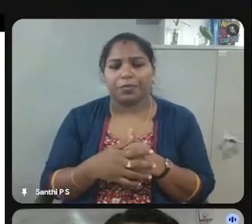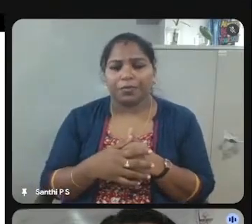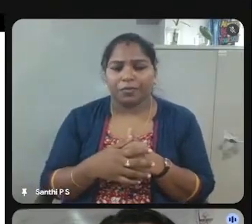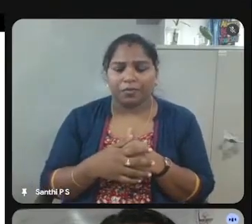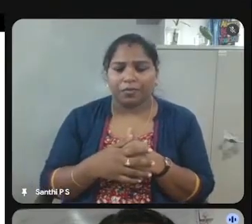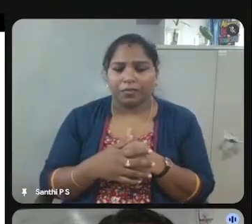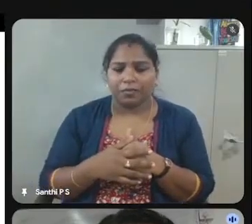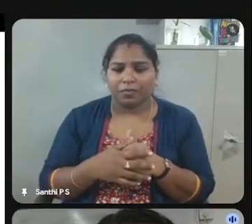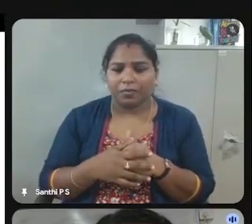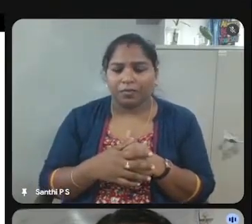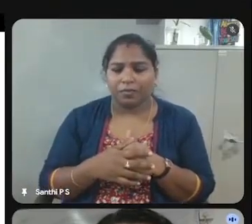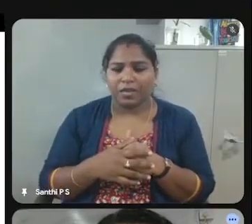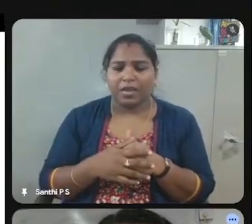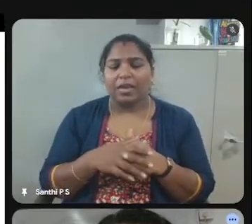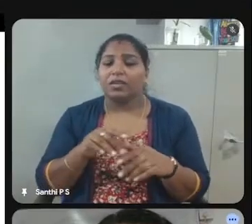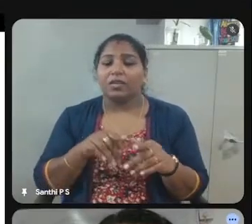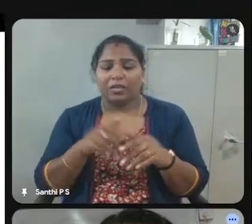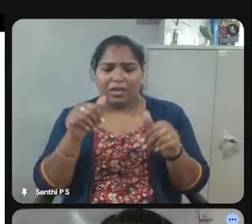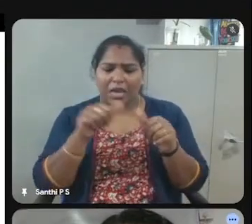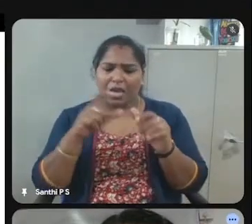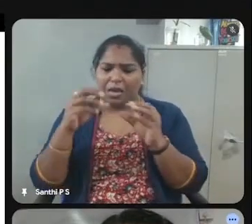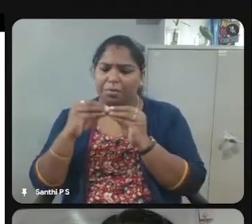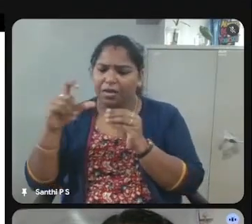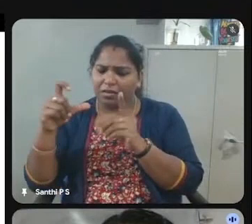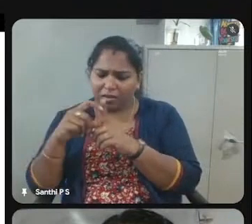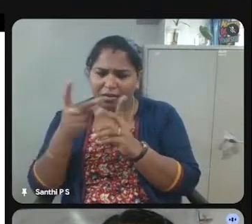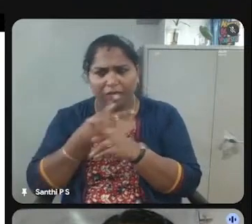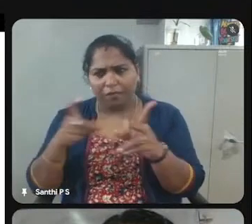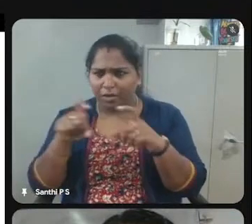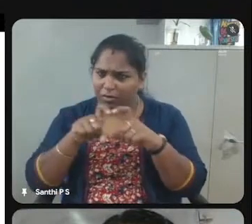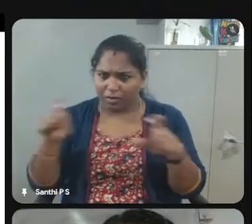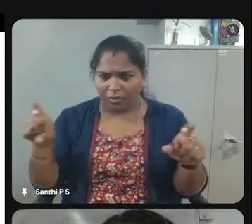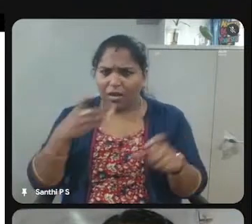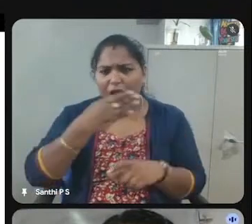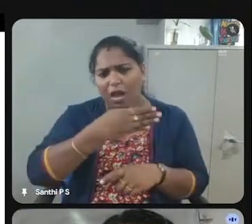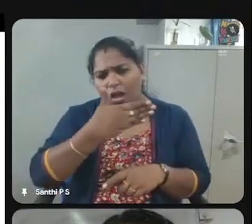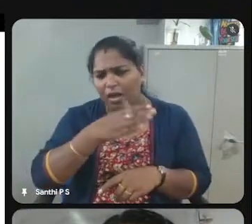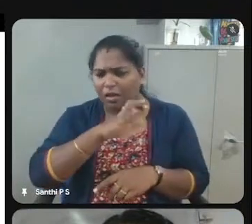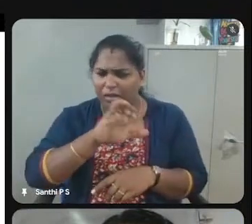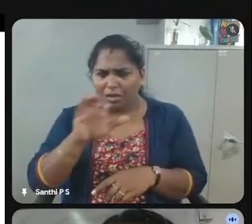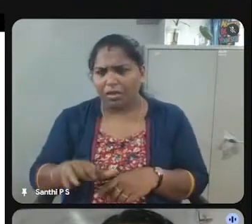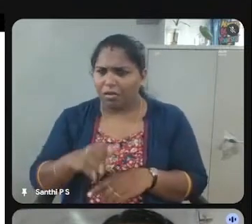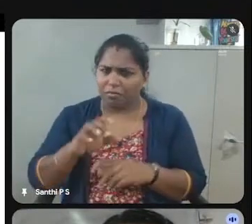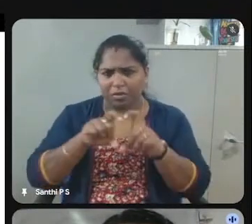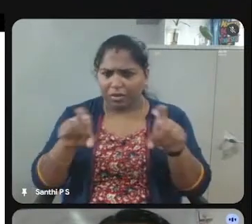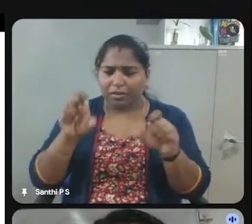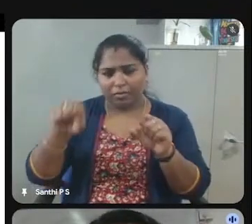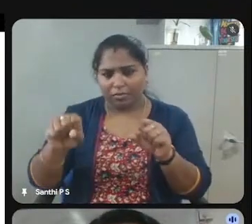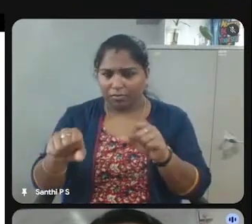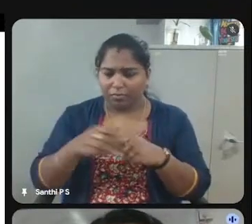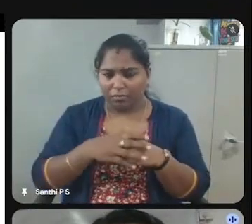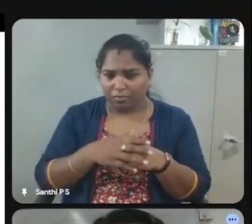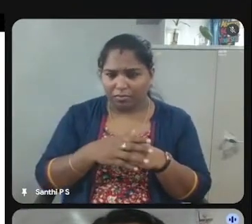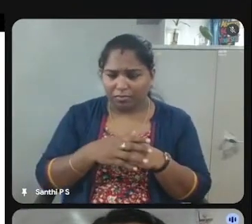അക്ഷരങ്ങളൊക്കെ കുട്ടിക്കോ നല്ല തറവാണോ? അക്ഷരങ്ങളൊക്കെ ഏകദേശം മലയാളം ഇംഗ്ലീഷൊക്കെ അവനക്ക് അറിയാം. ഓക്കെ.